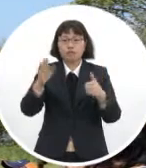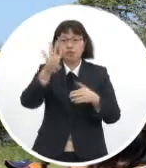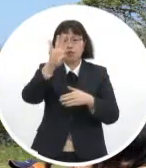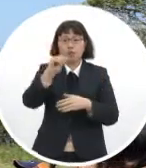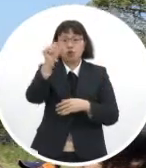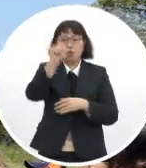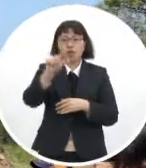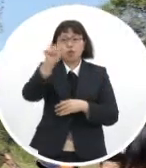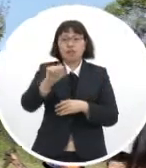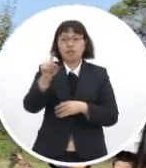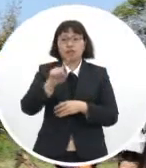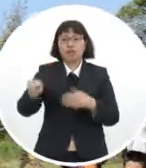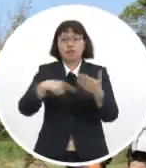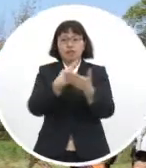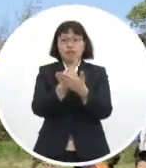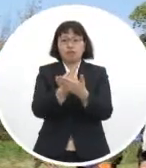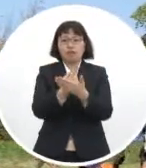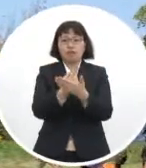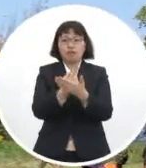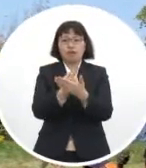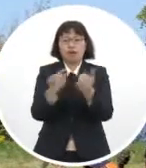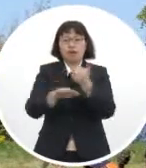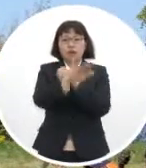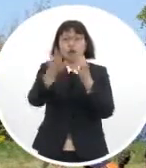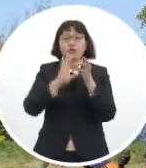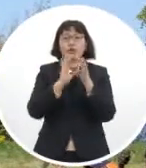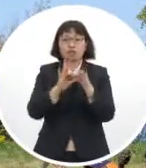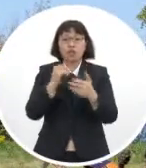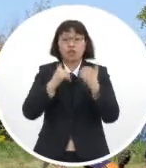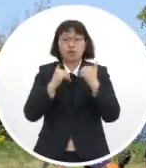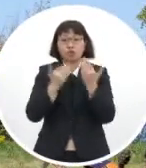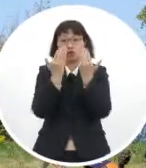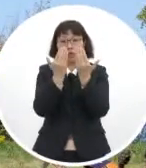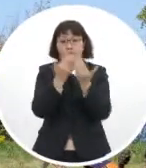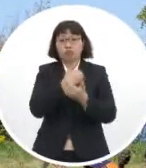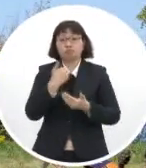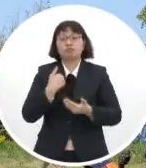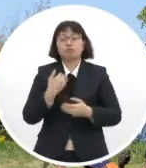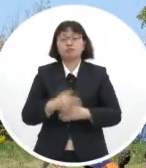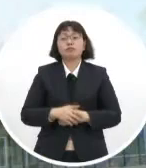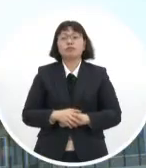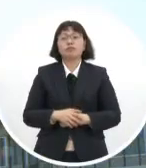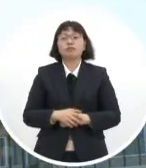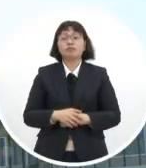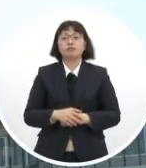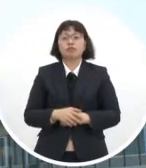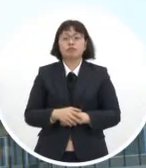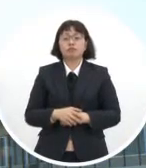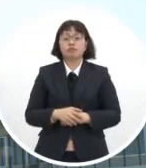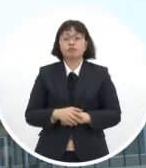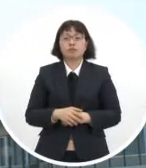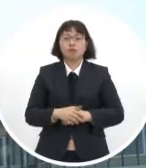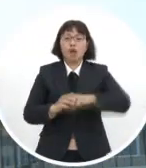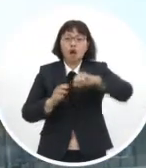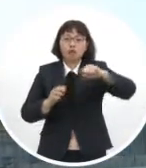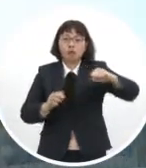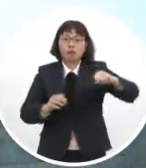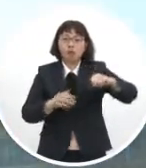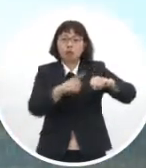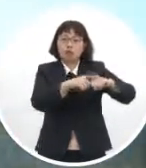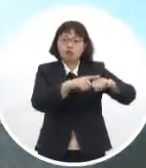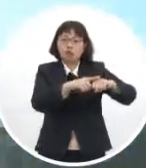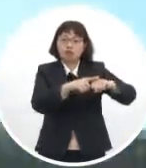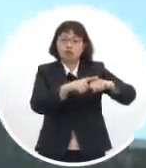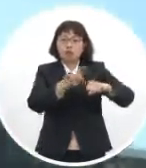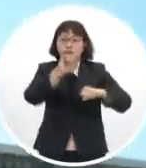4万5千人が参加。環境について楽しく学んだよ。 渥美半島の先端に位置